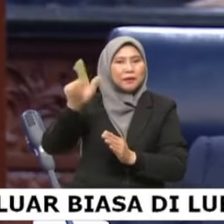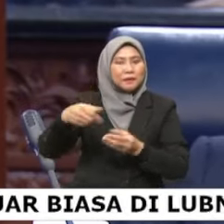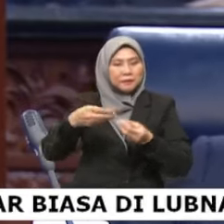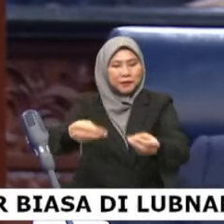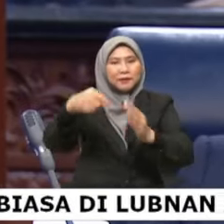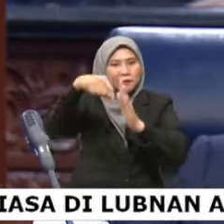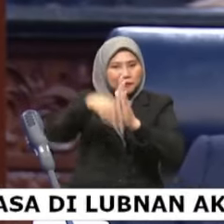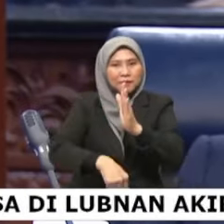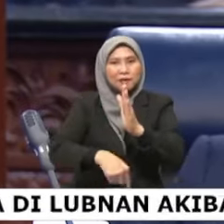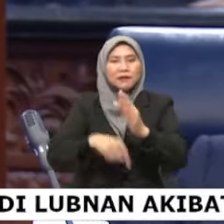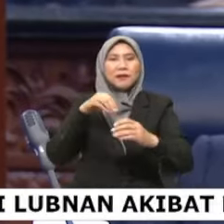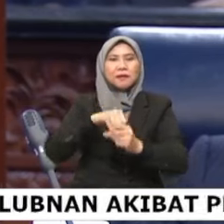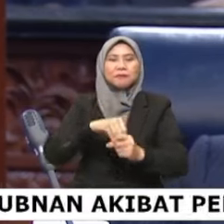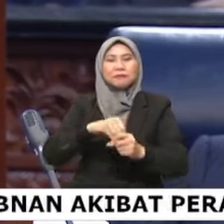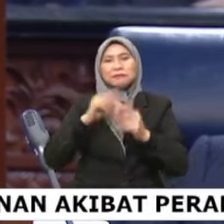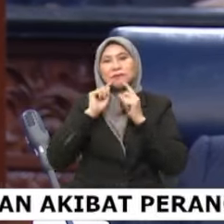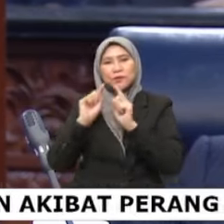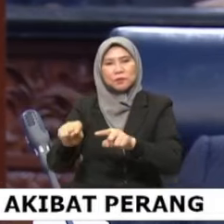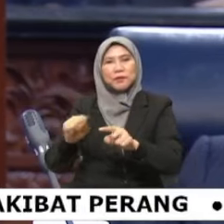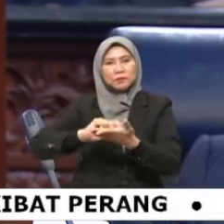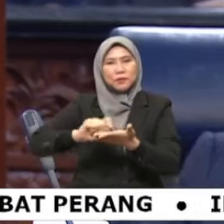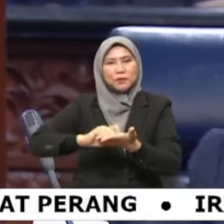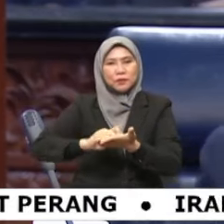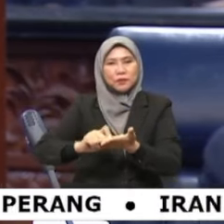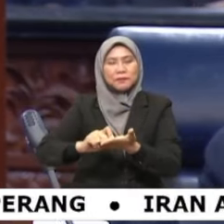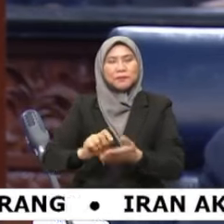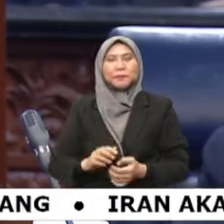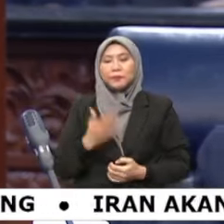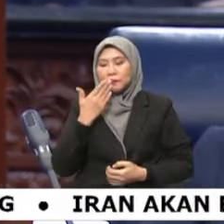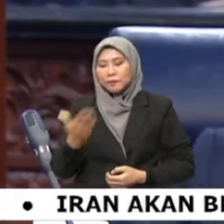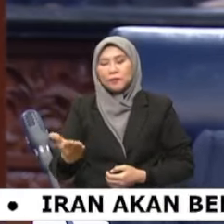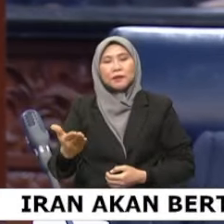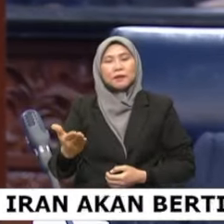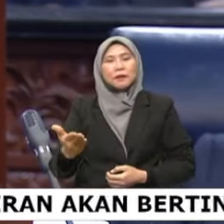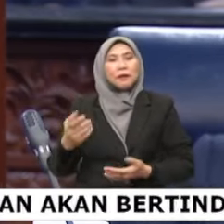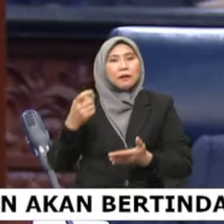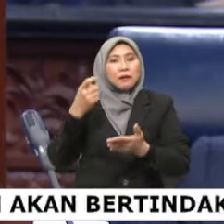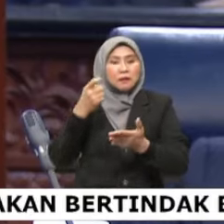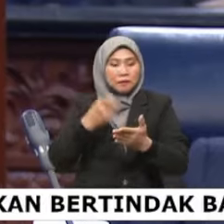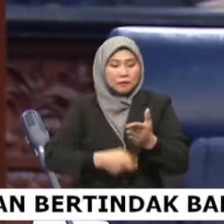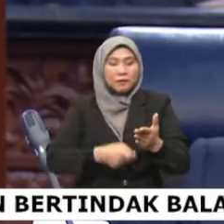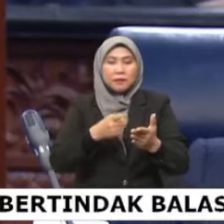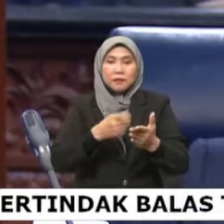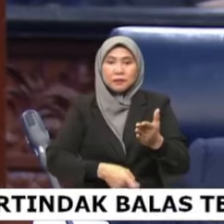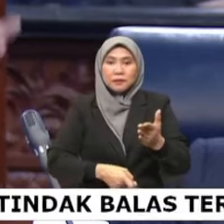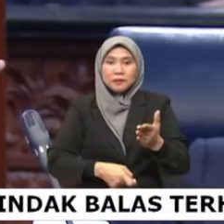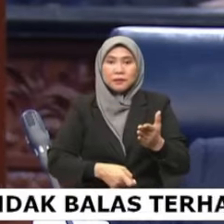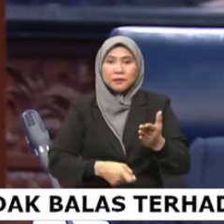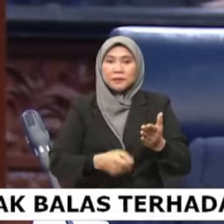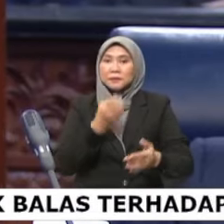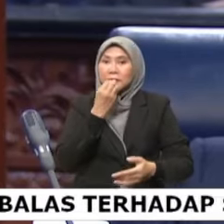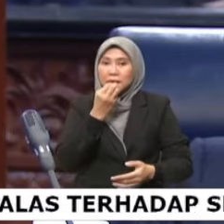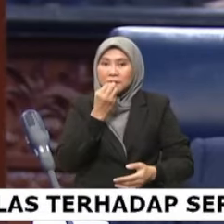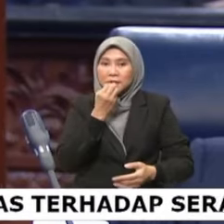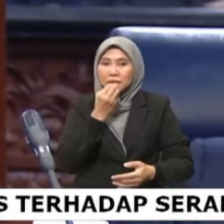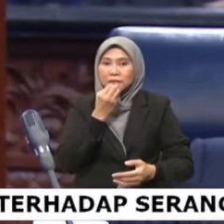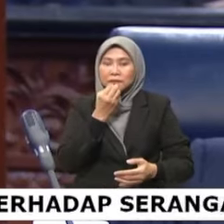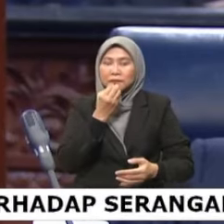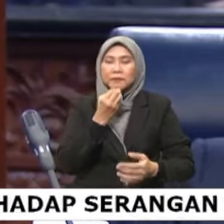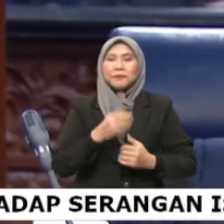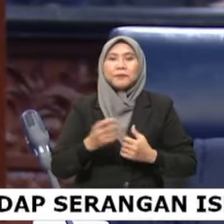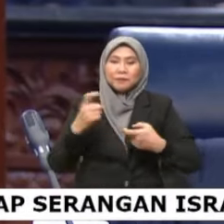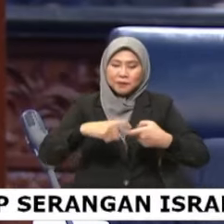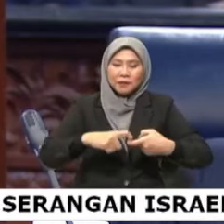detail ya dalam jawapan bertulis ya. Terima kasih Yang Berhormat Arau, berkenaan dengan harga makanan ya. seperti saya katakan tadi,